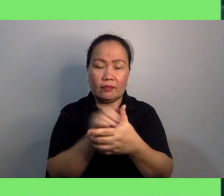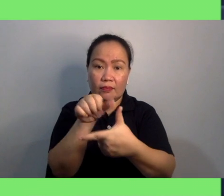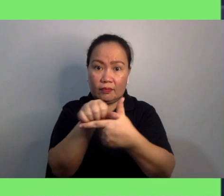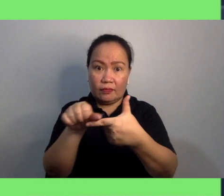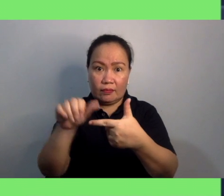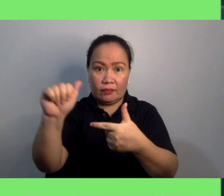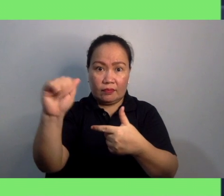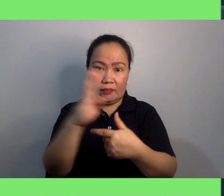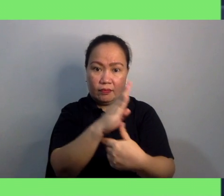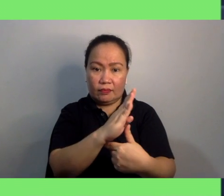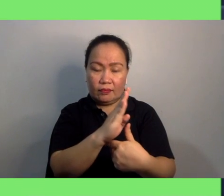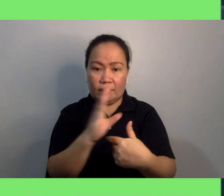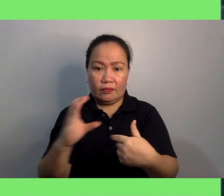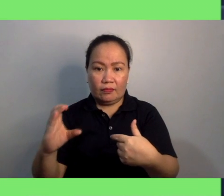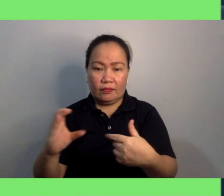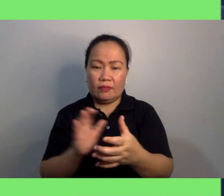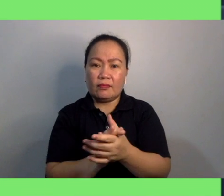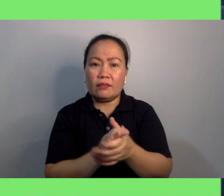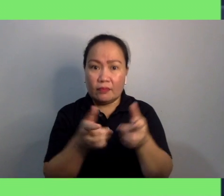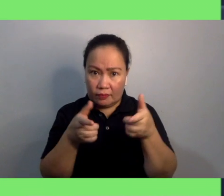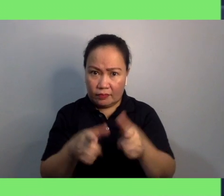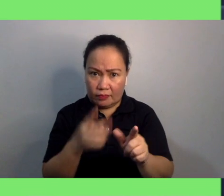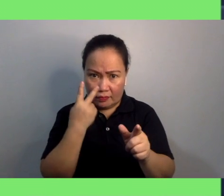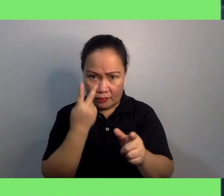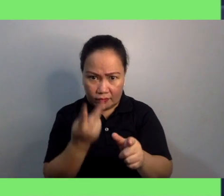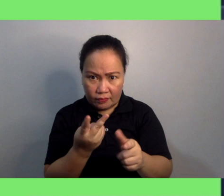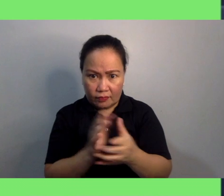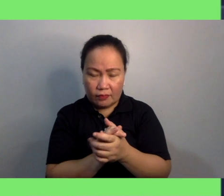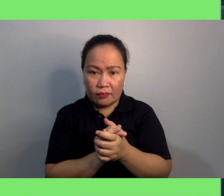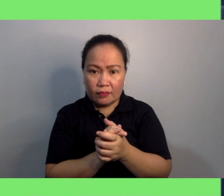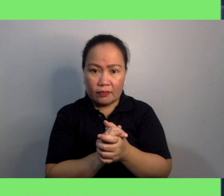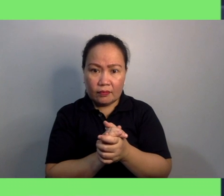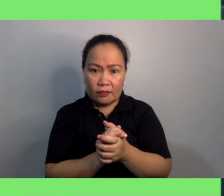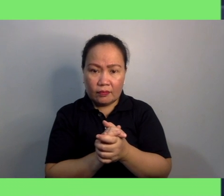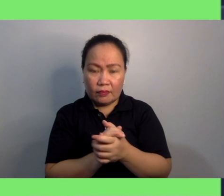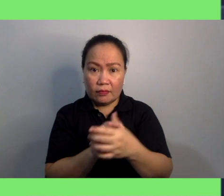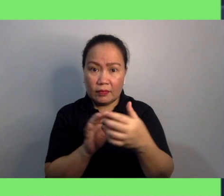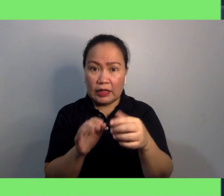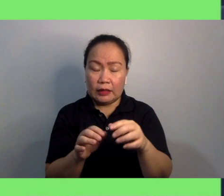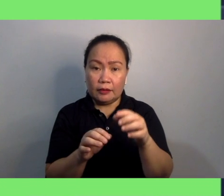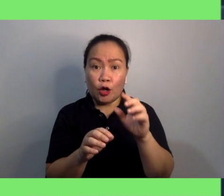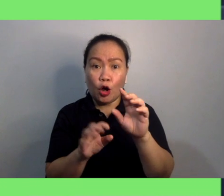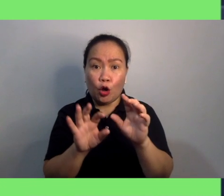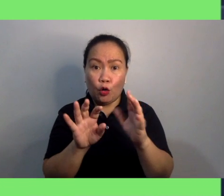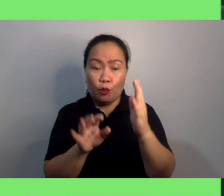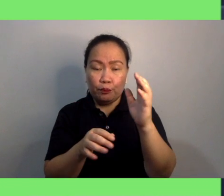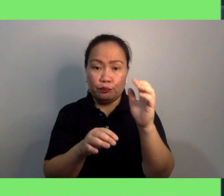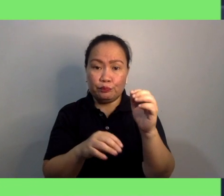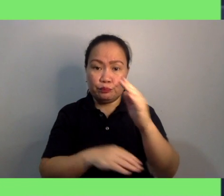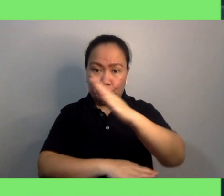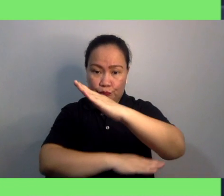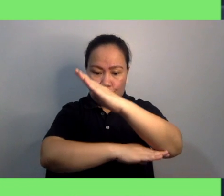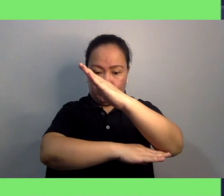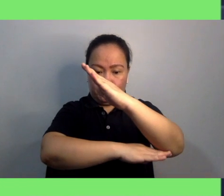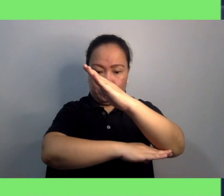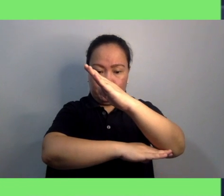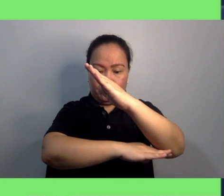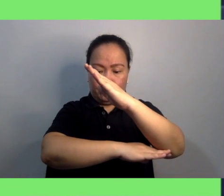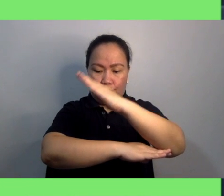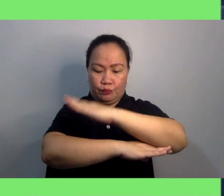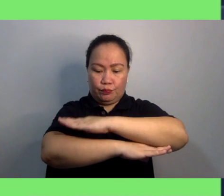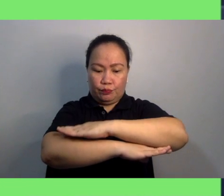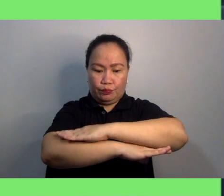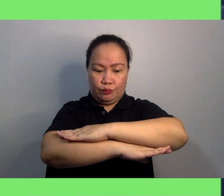Okay, so let's say this angle measures 40 degrees. Okay, so ito pong angle na